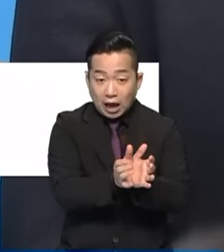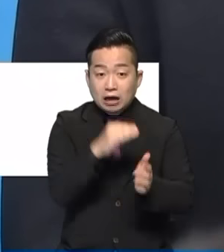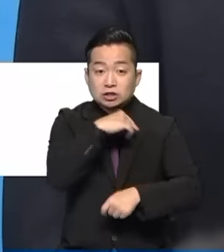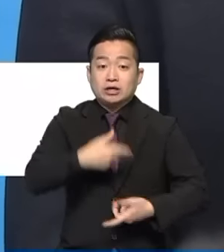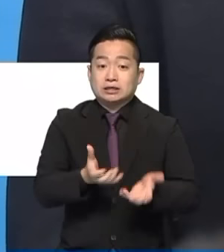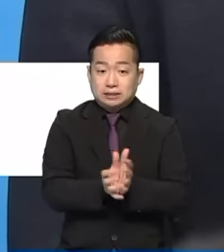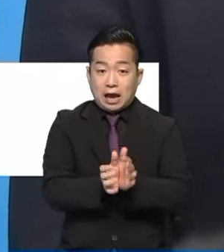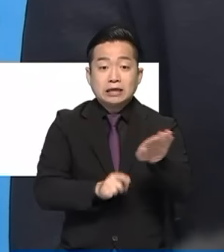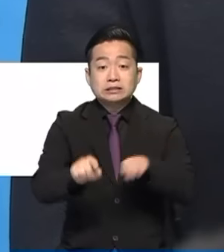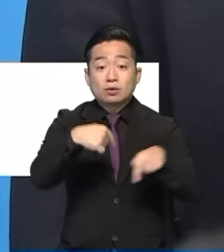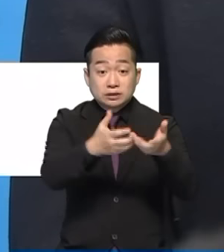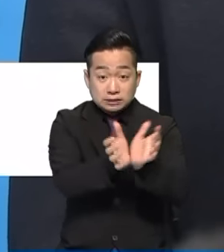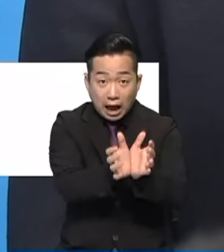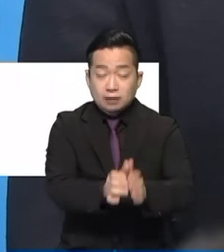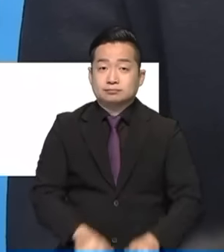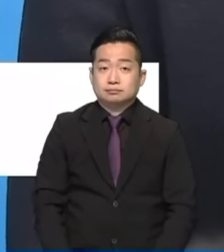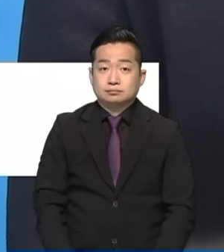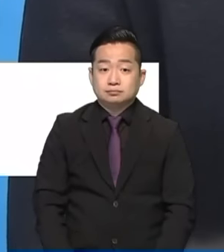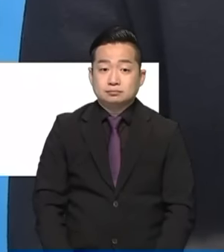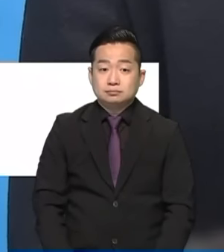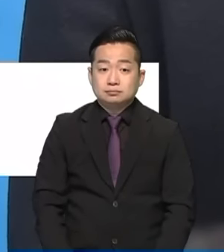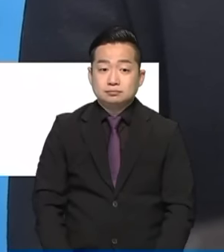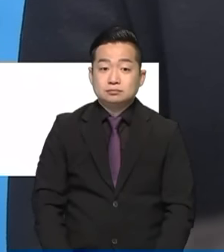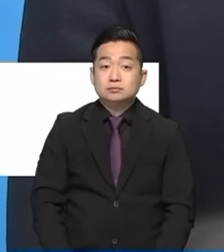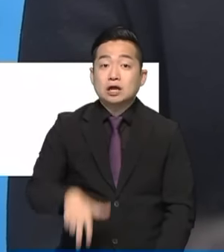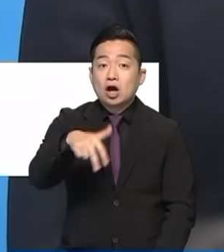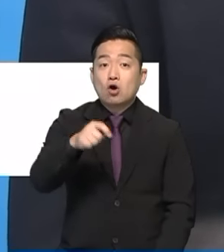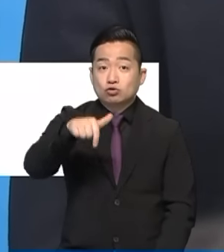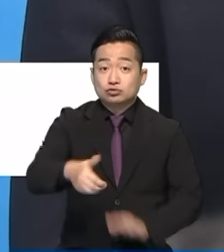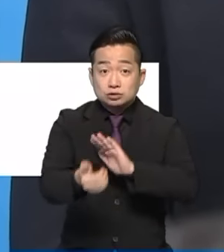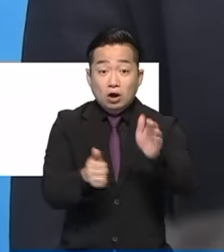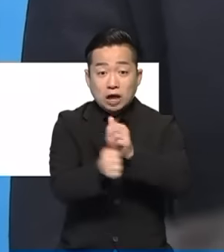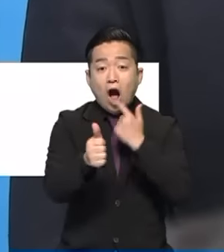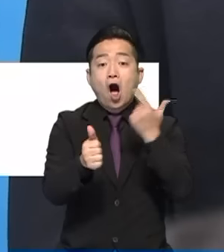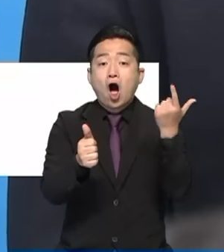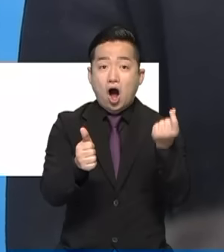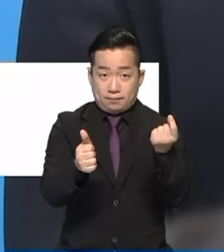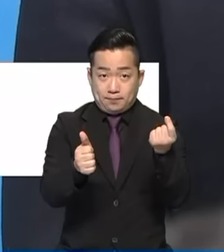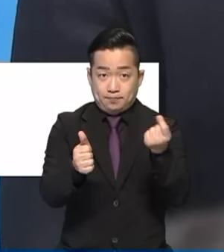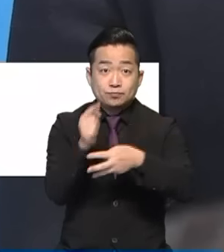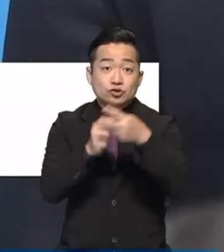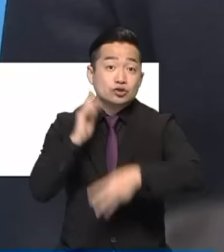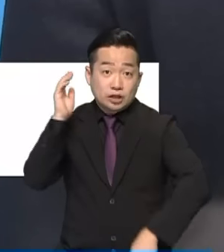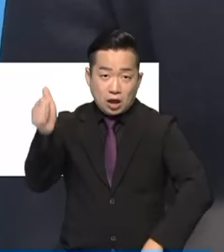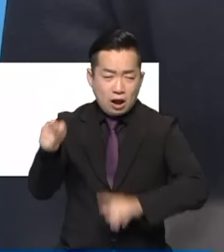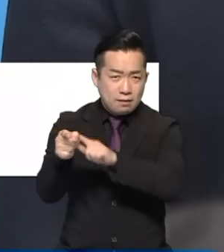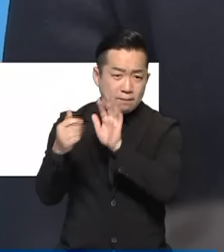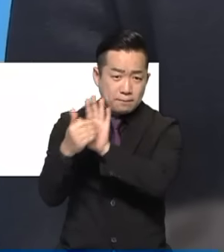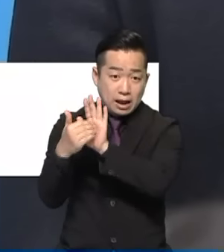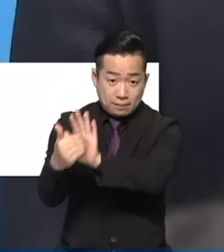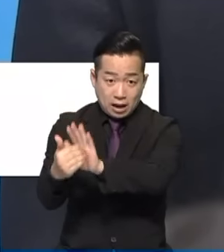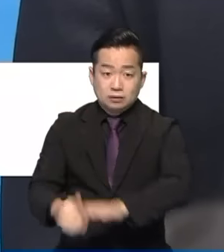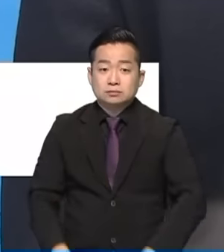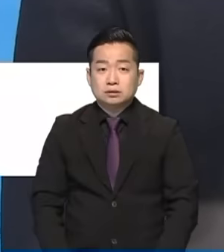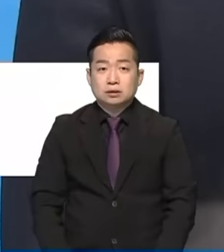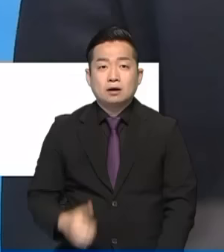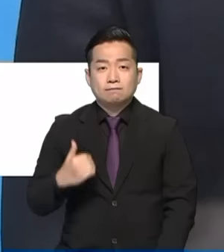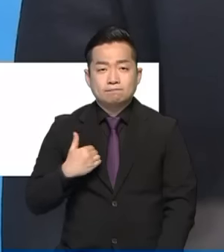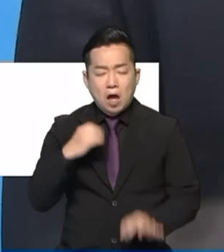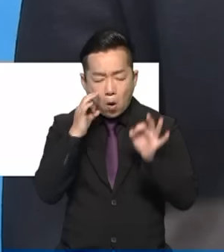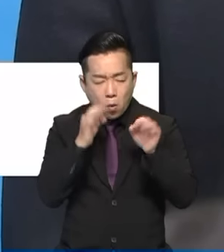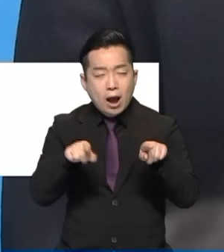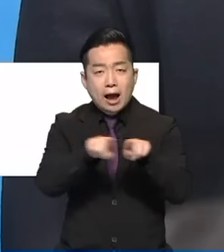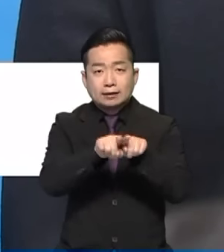같은 재정당들 그리고 조국 전 장관처럼 윤석열 정권을 막기 위해서 돌 하나를